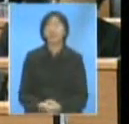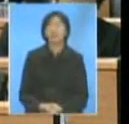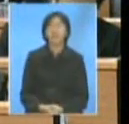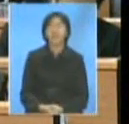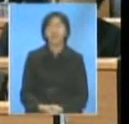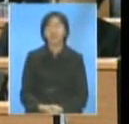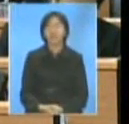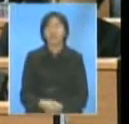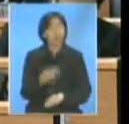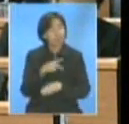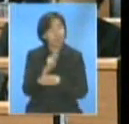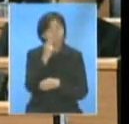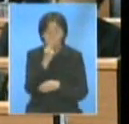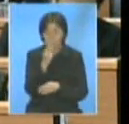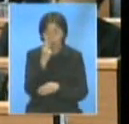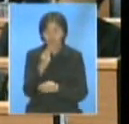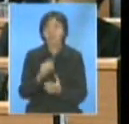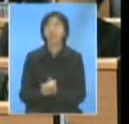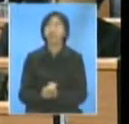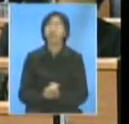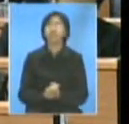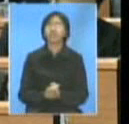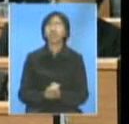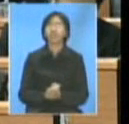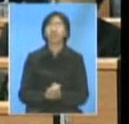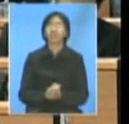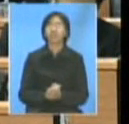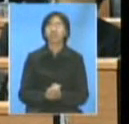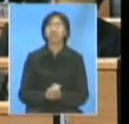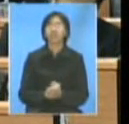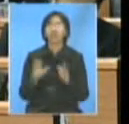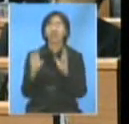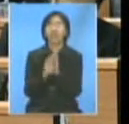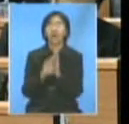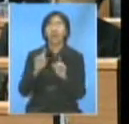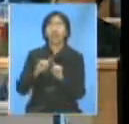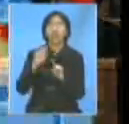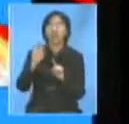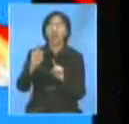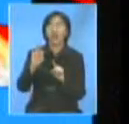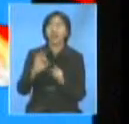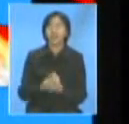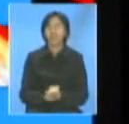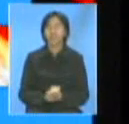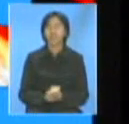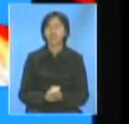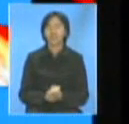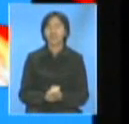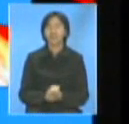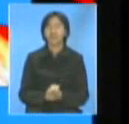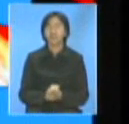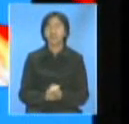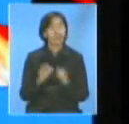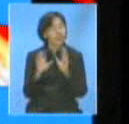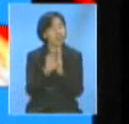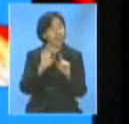ท่านประธานจะได้แลเห็นครับว่าผมขออนุญาตภาพที่9ครับว่าจะได้เชื่อมโยงว่าภ